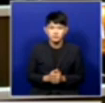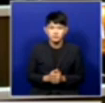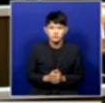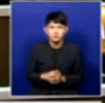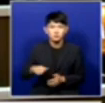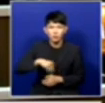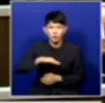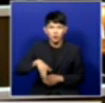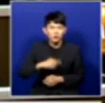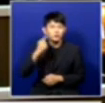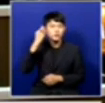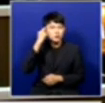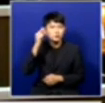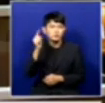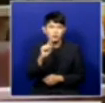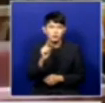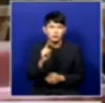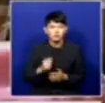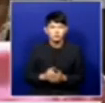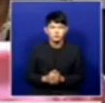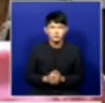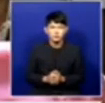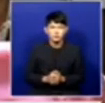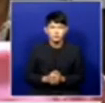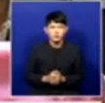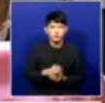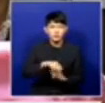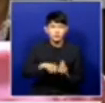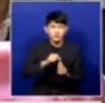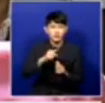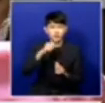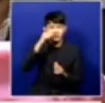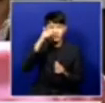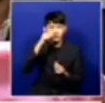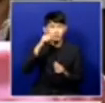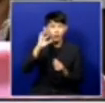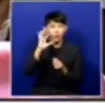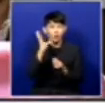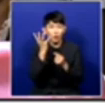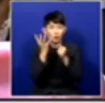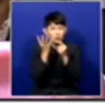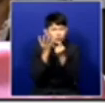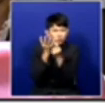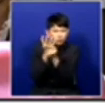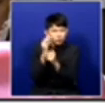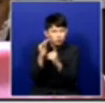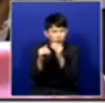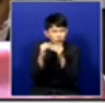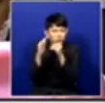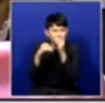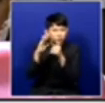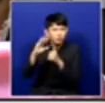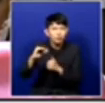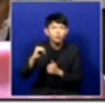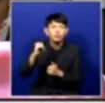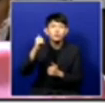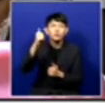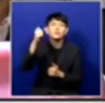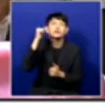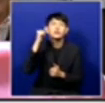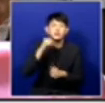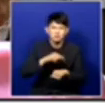จะต้องพึงสังวรว่ากว่าเศรษฐกิจของโลกจะกลับมาฟื้นตัวต้องใช้เวลานานและมีการคาด